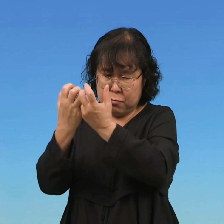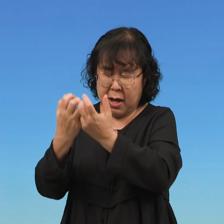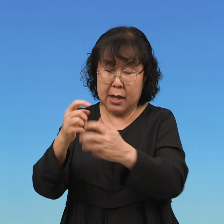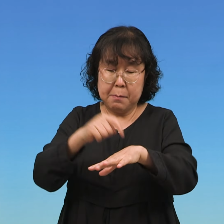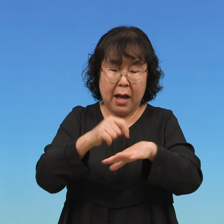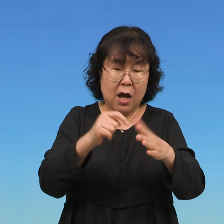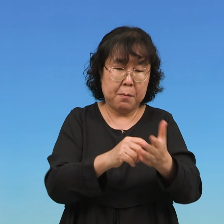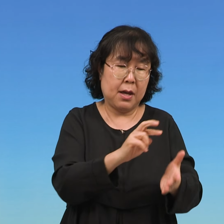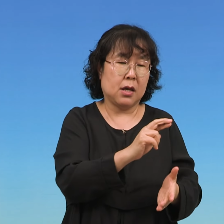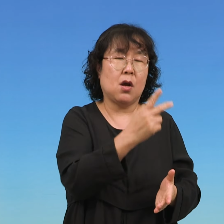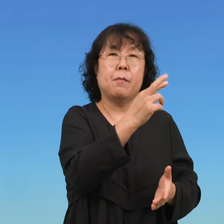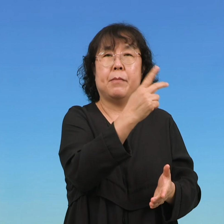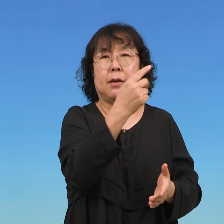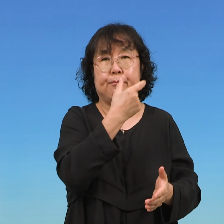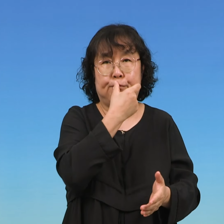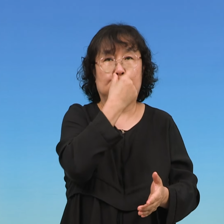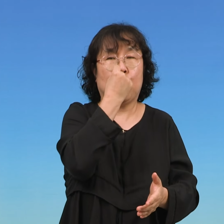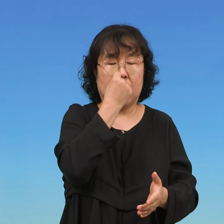뭐 틀림없습니다